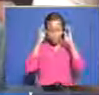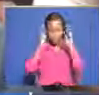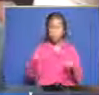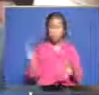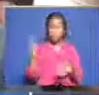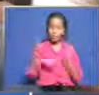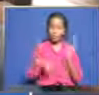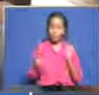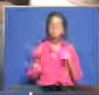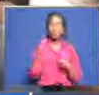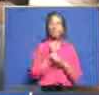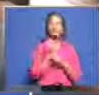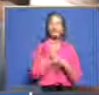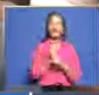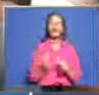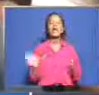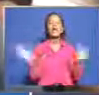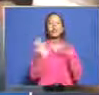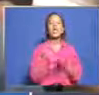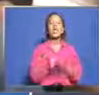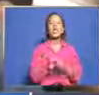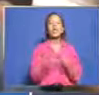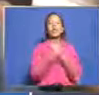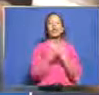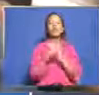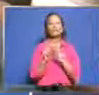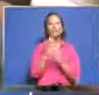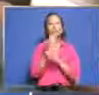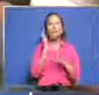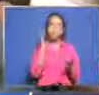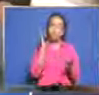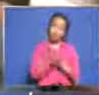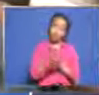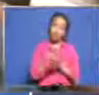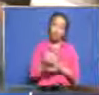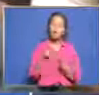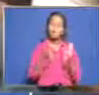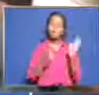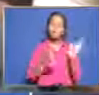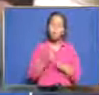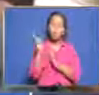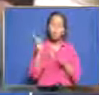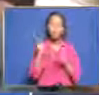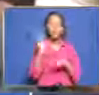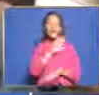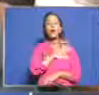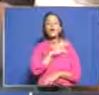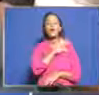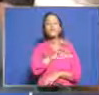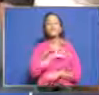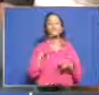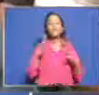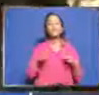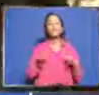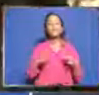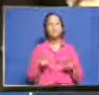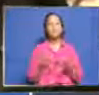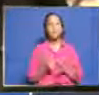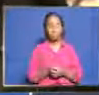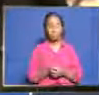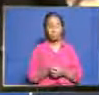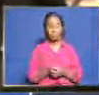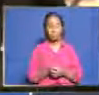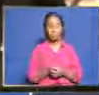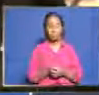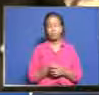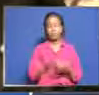kazi pamoja, tutashirikiana pamoja kuhakikisha ya kwamba maendeleo yamefikia mwananchi wa kawaida pale Juja. But even